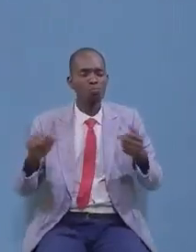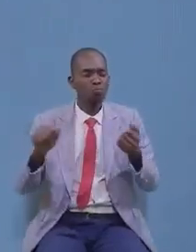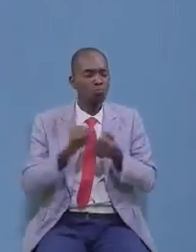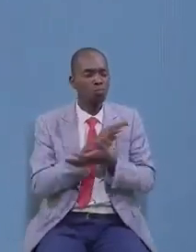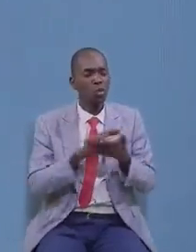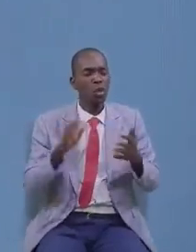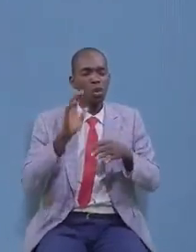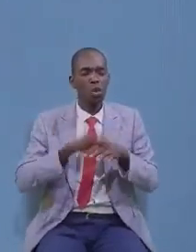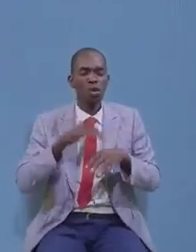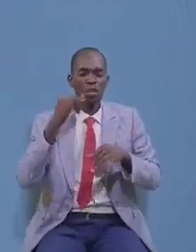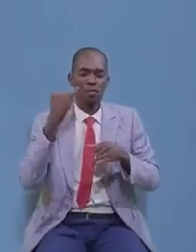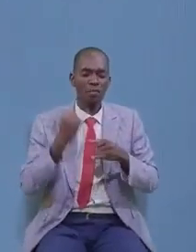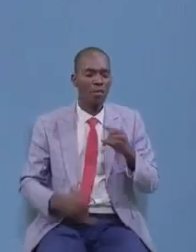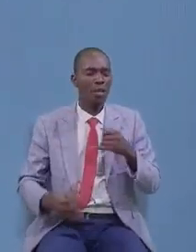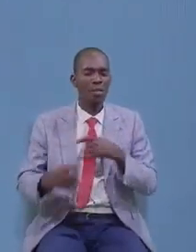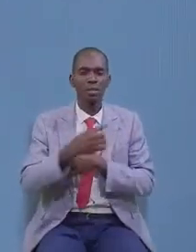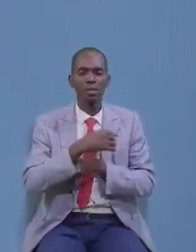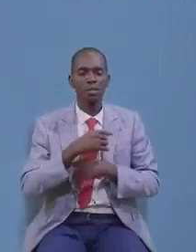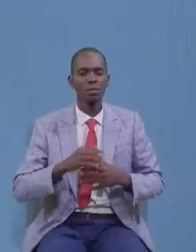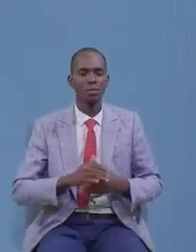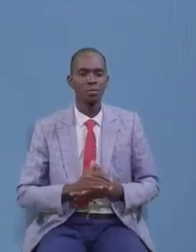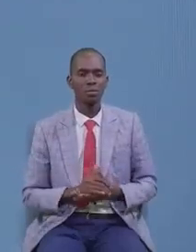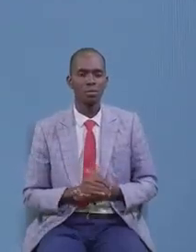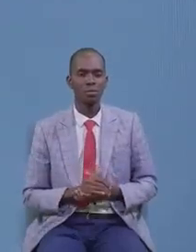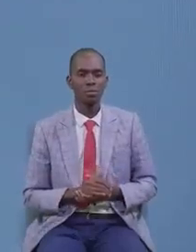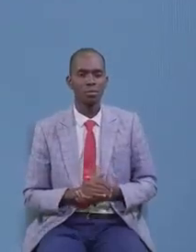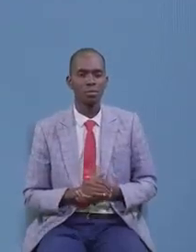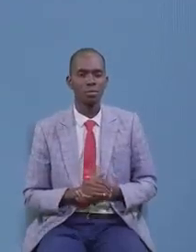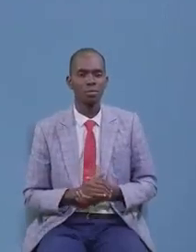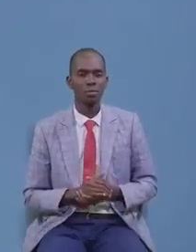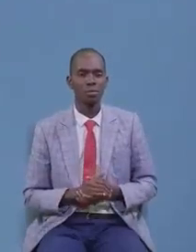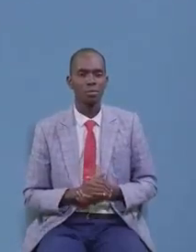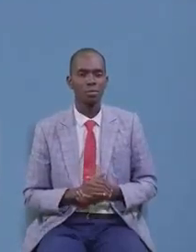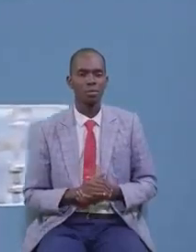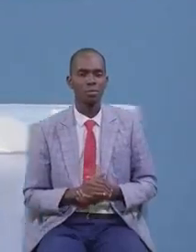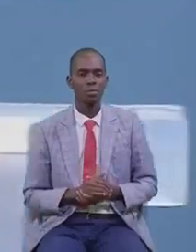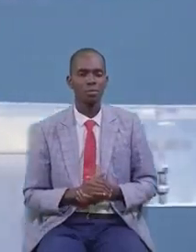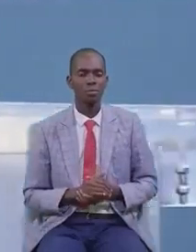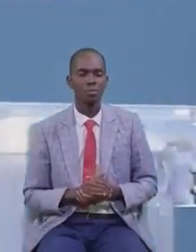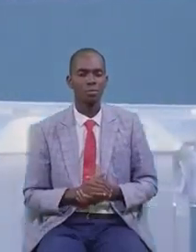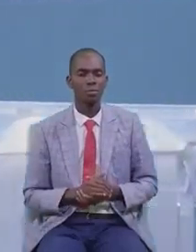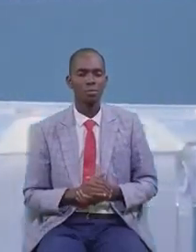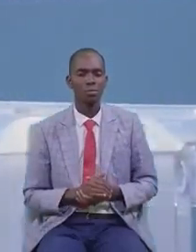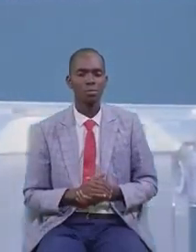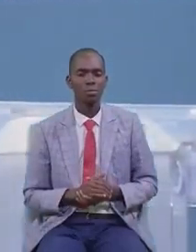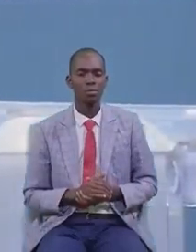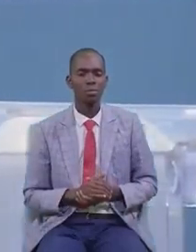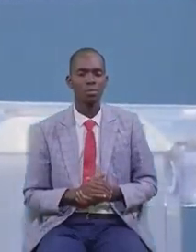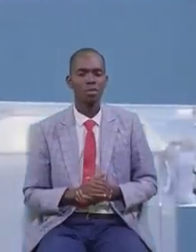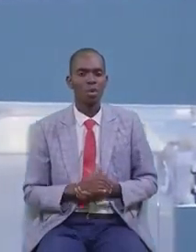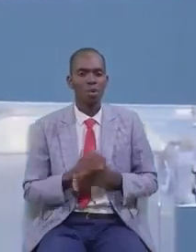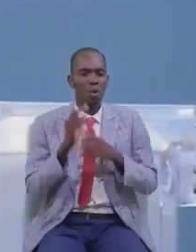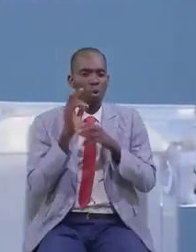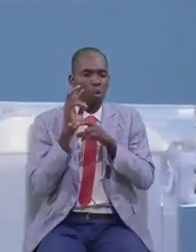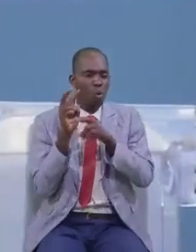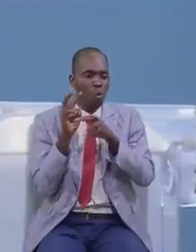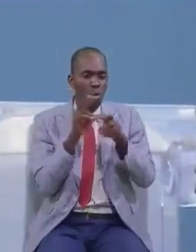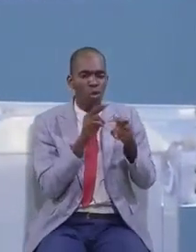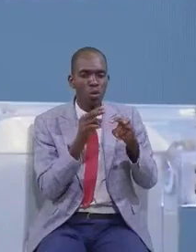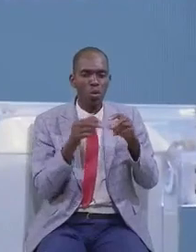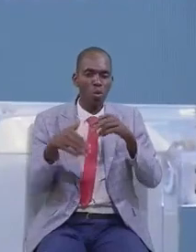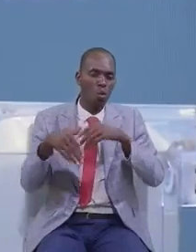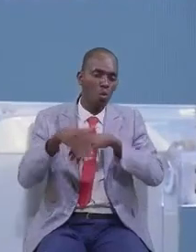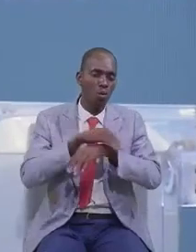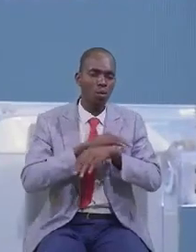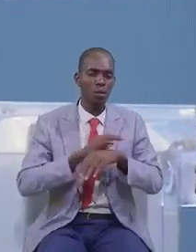అంత్య దినమున మన మాటలు లెక్క చెప్పాలి, తీర్పులోనికి వస్తాయి, తద్వారా శిక్షావిధి కలుగుతుంది. Watch over